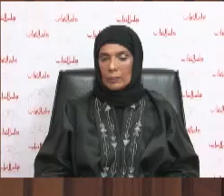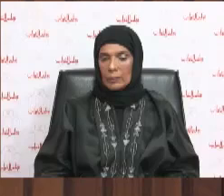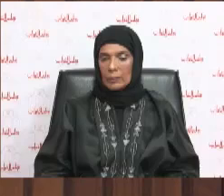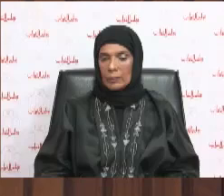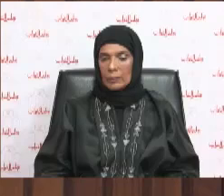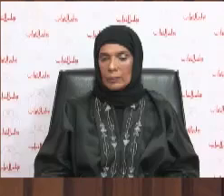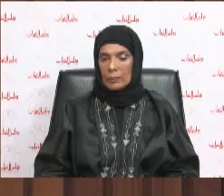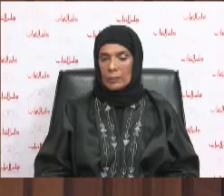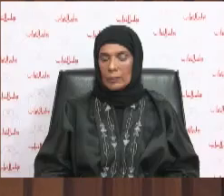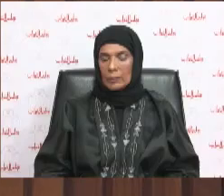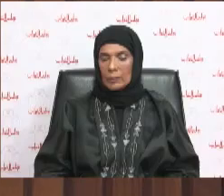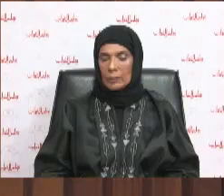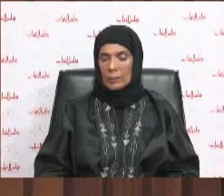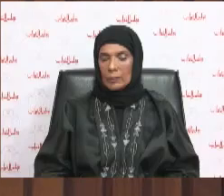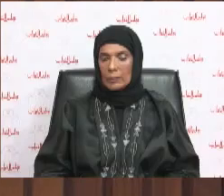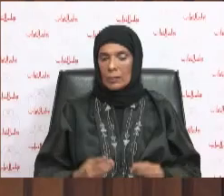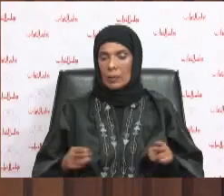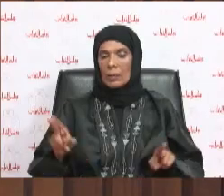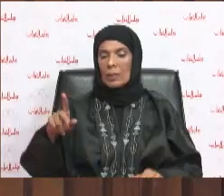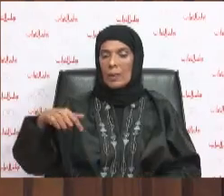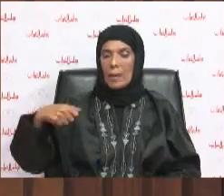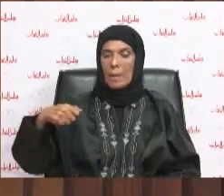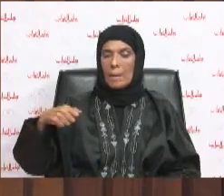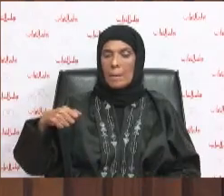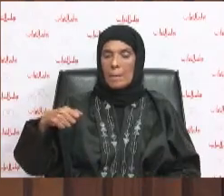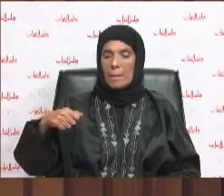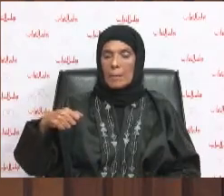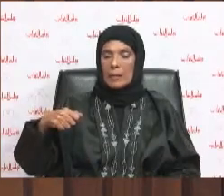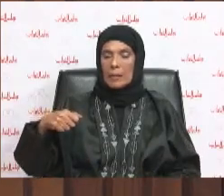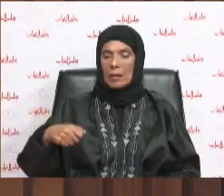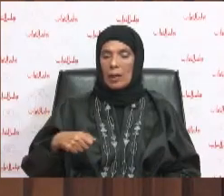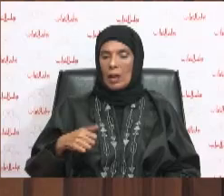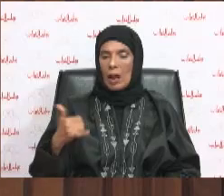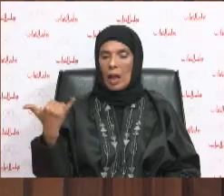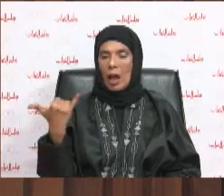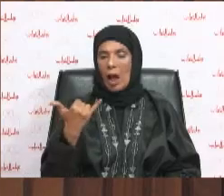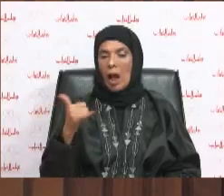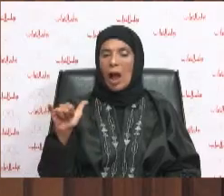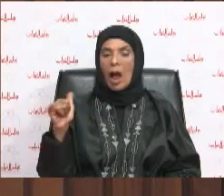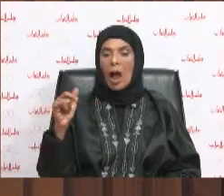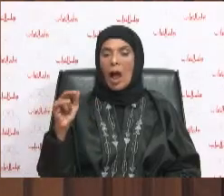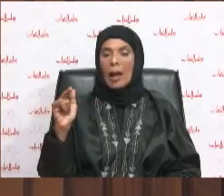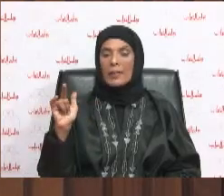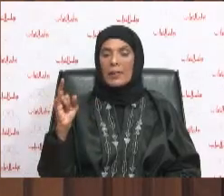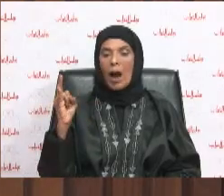على موافقة الوزارة على الحملات الترويجية، إلغاء رسومها